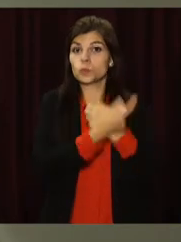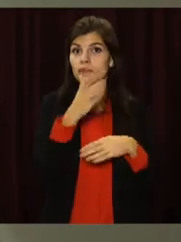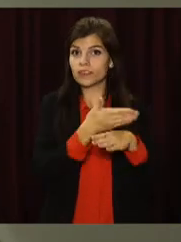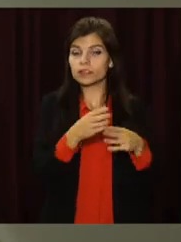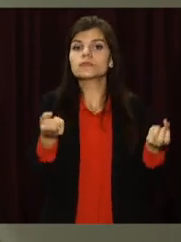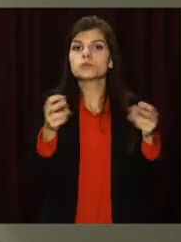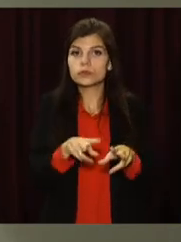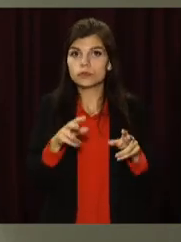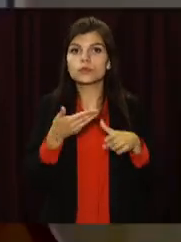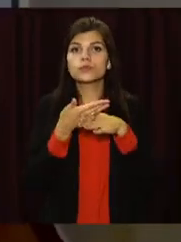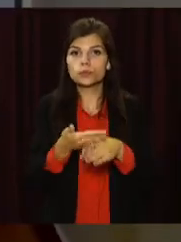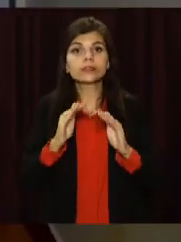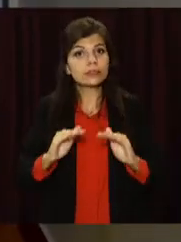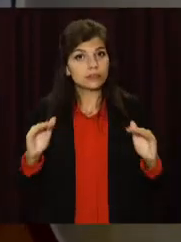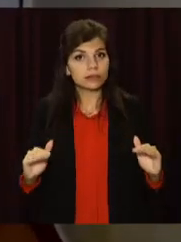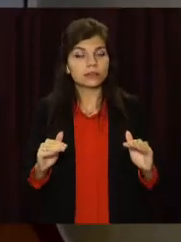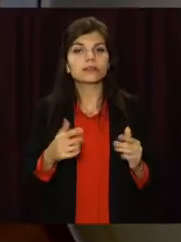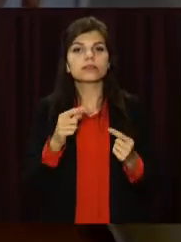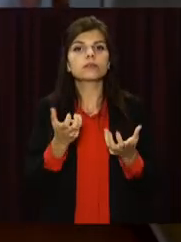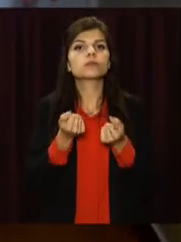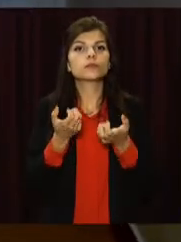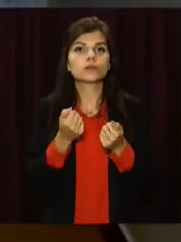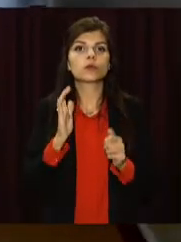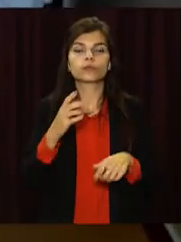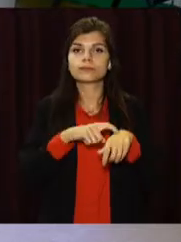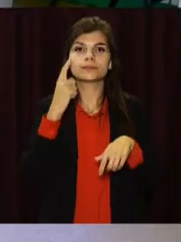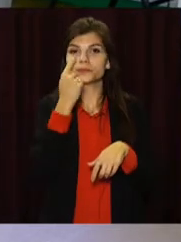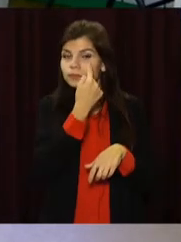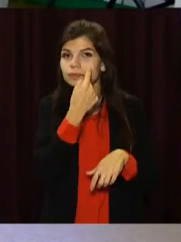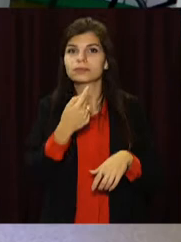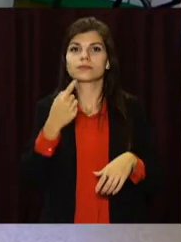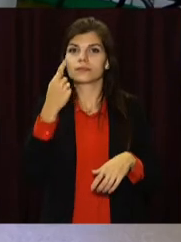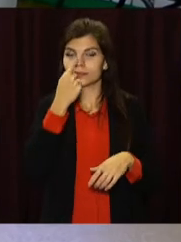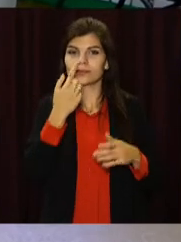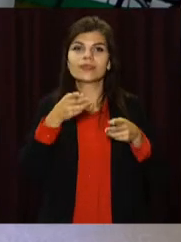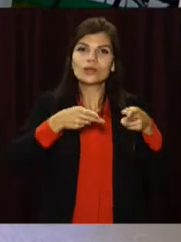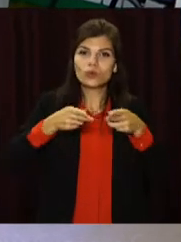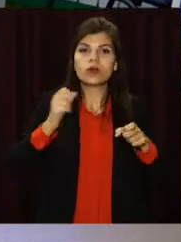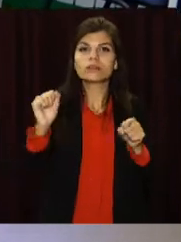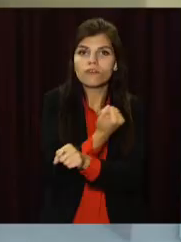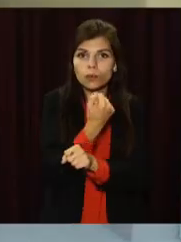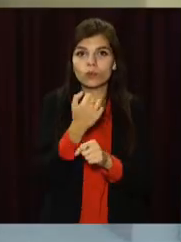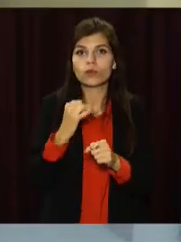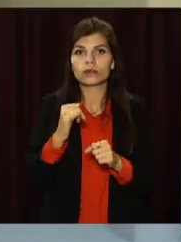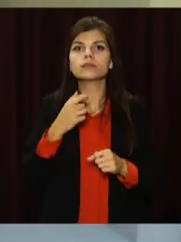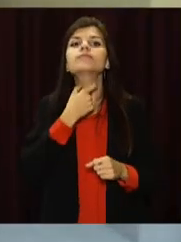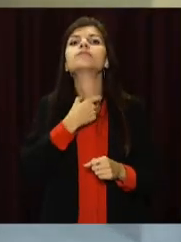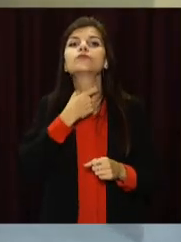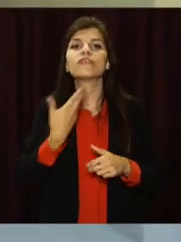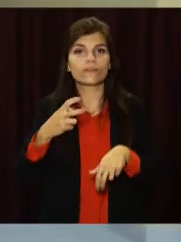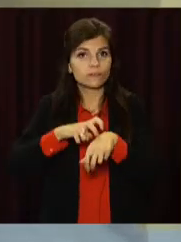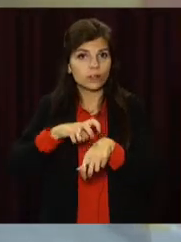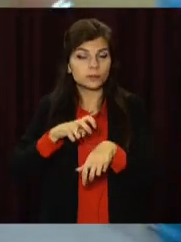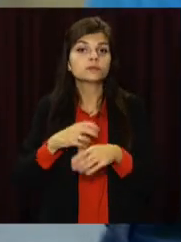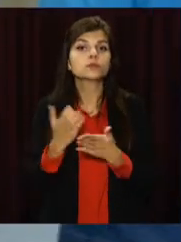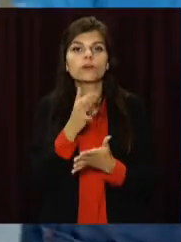відділення спеціалізованої допомоги дітям, де прийматимуть офтальмолог, отоларинголог, хірург-травматолог та ендокринолог. Також